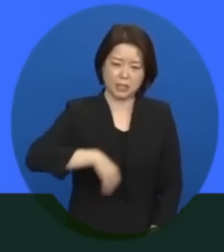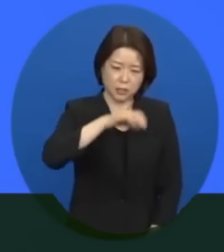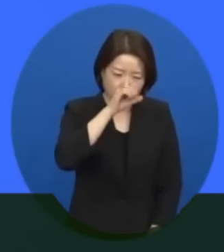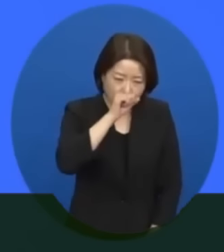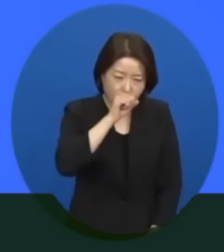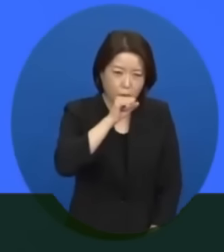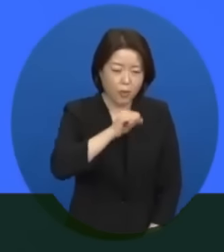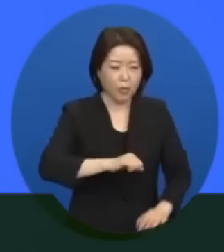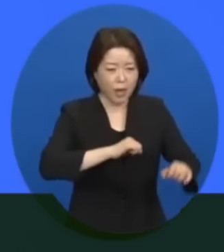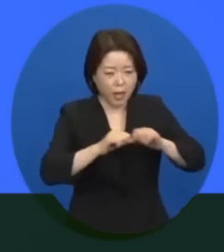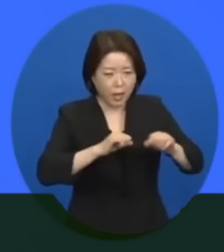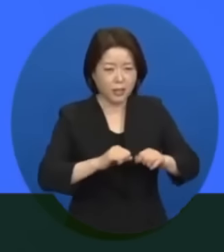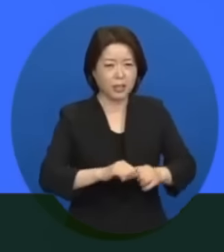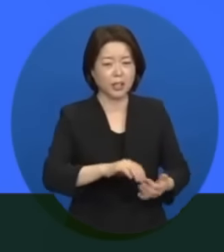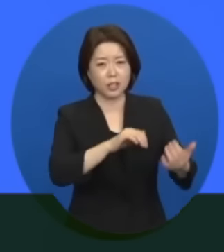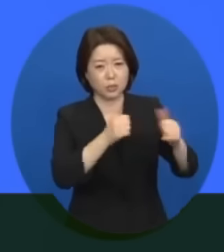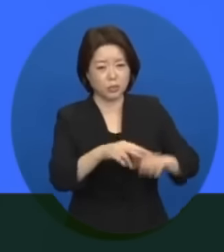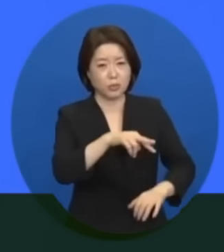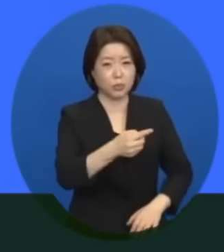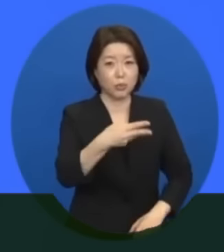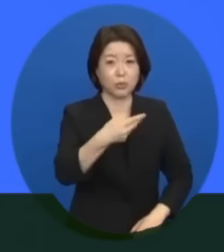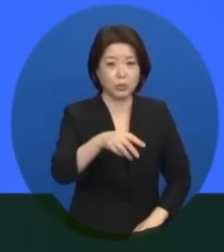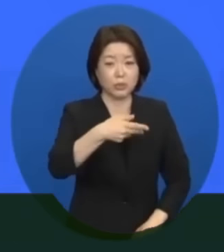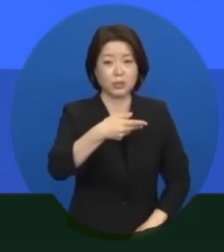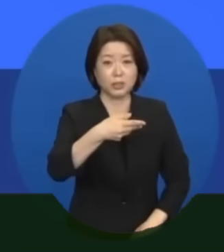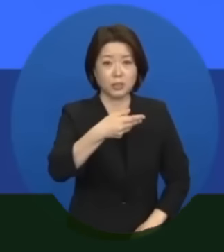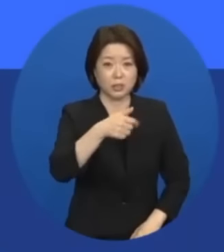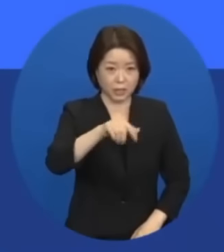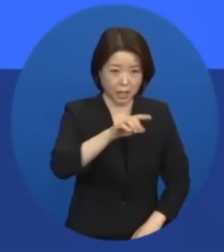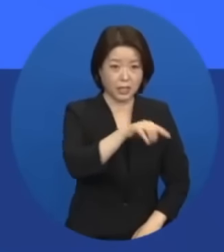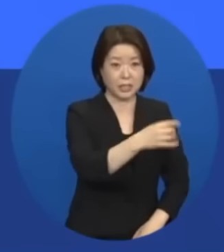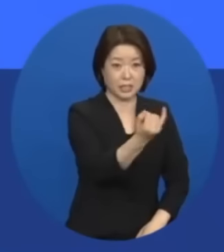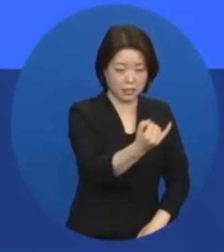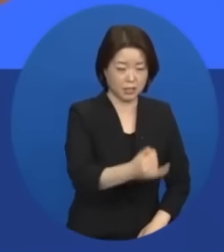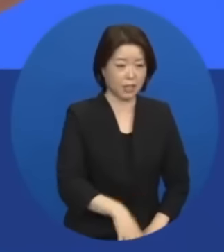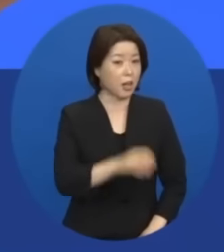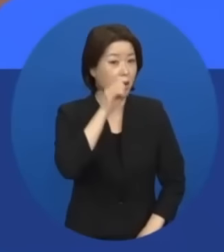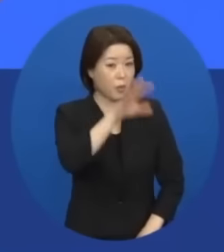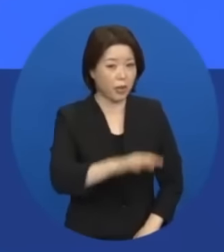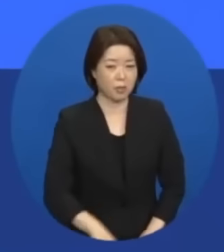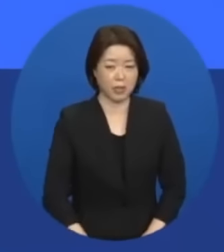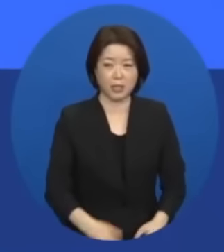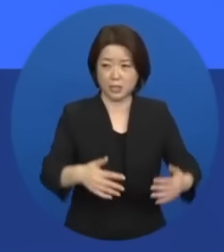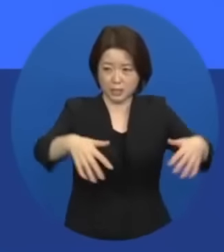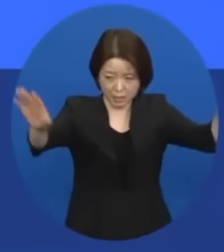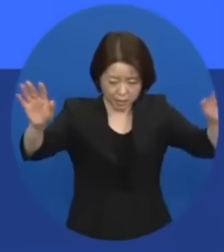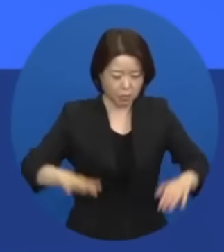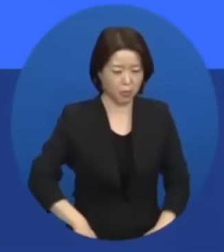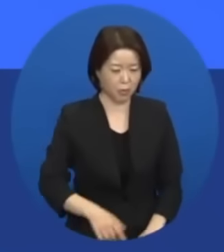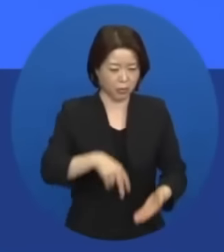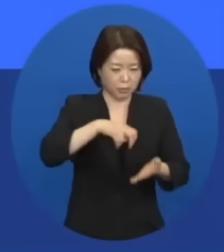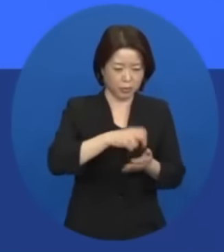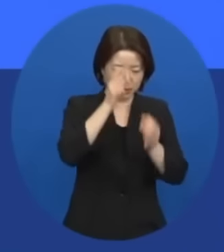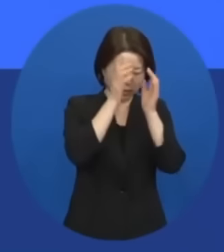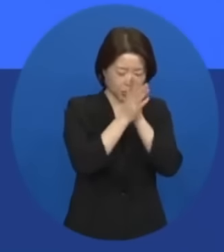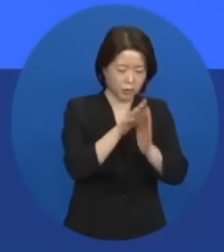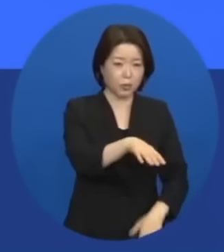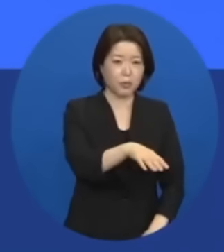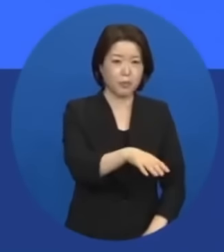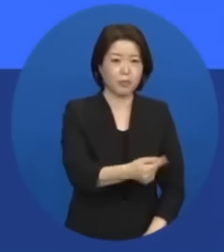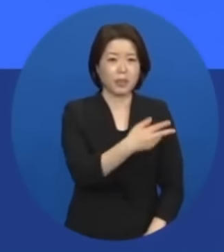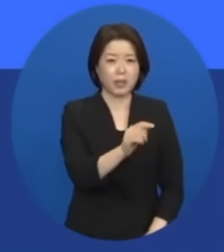죽은이 도가를 향해서 외칩니다 베드로가 사람을 다 보내고 무릎을 꿇고 기도하고 돌이켜 시체를 향하여 이르되